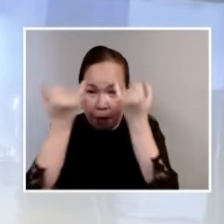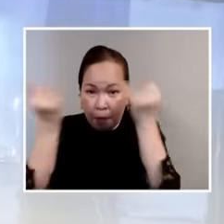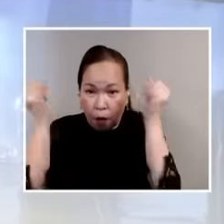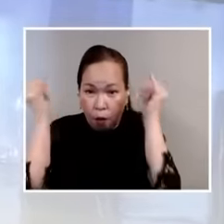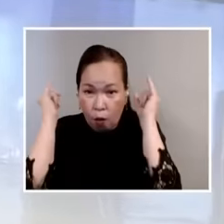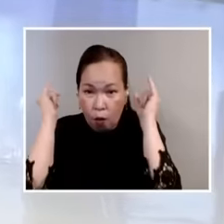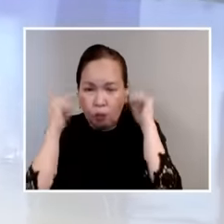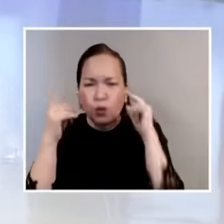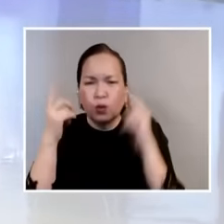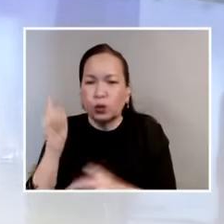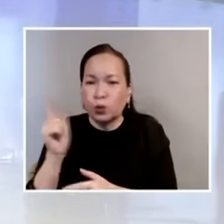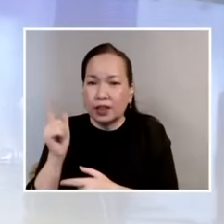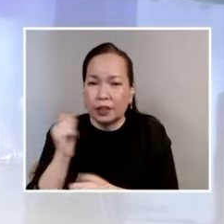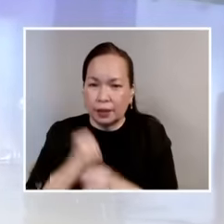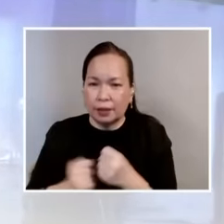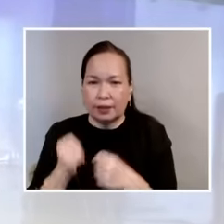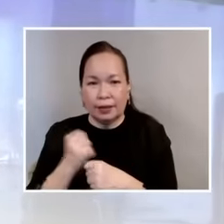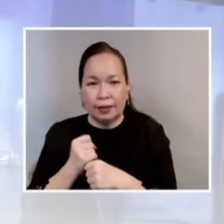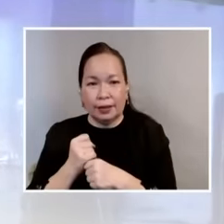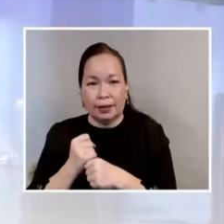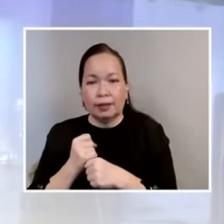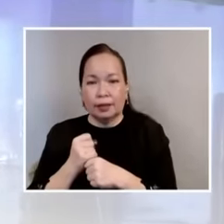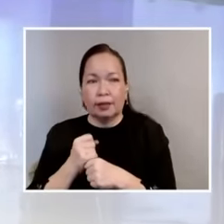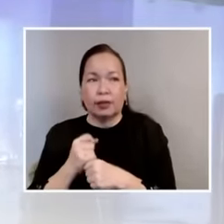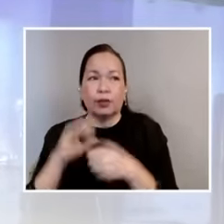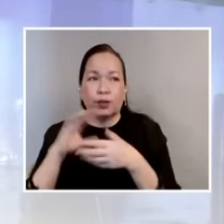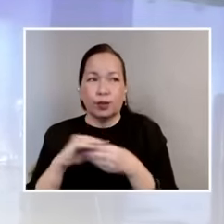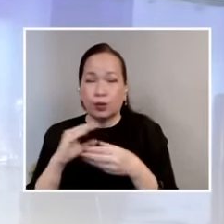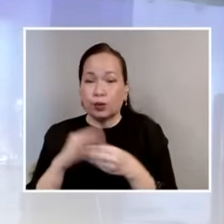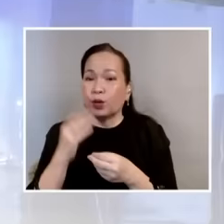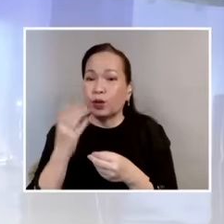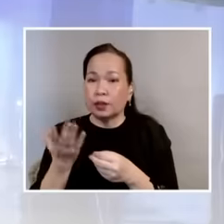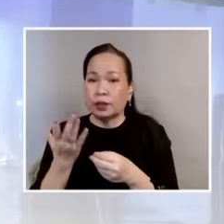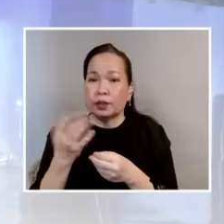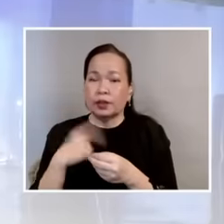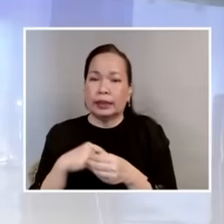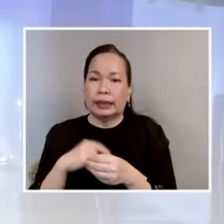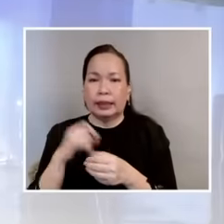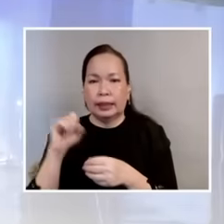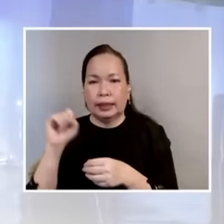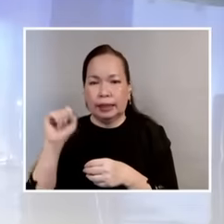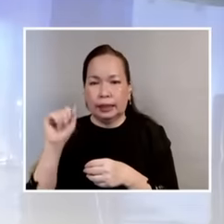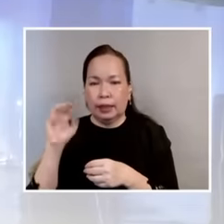2 dekada. Ang kwento ng dairy farmer na si Samuel sa ating